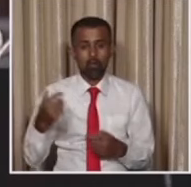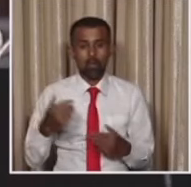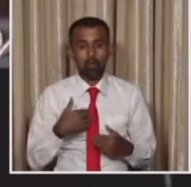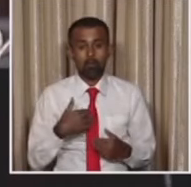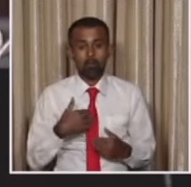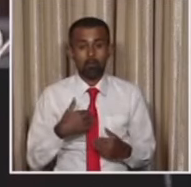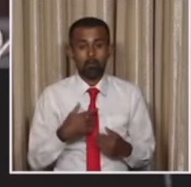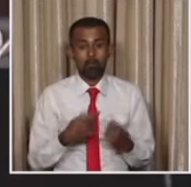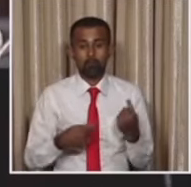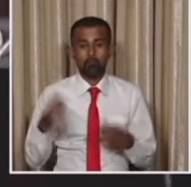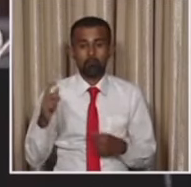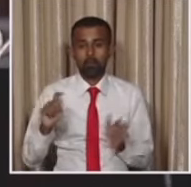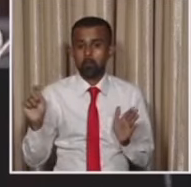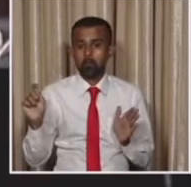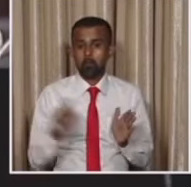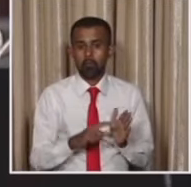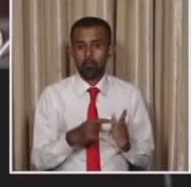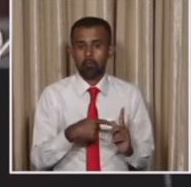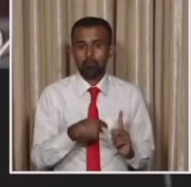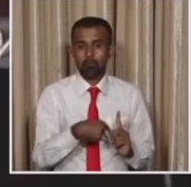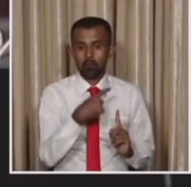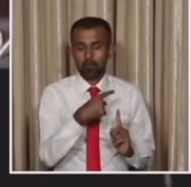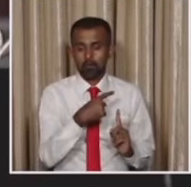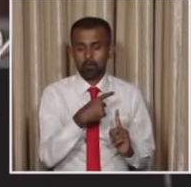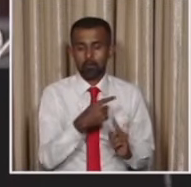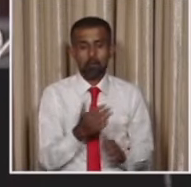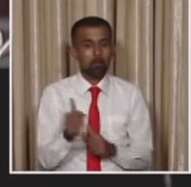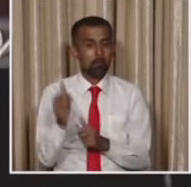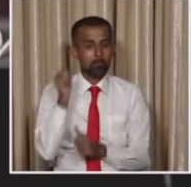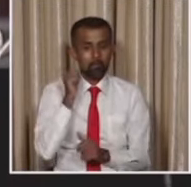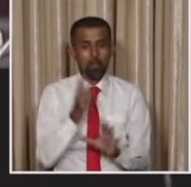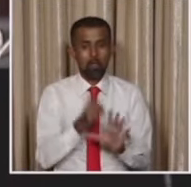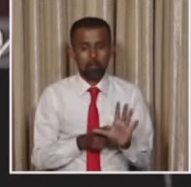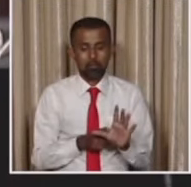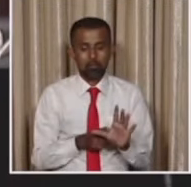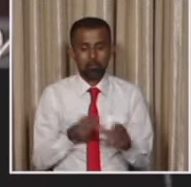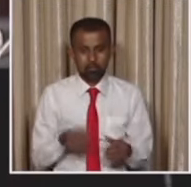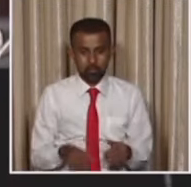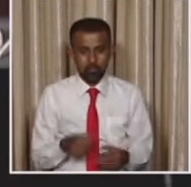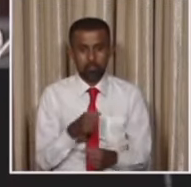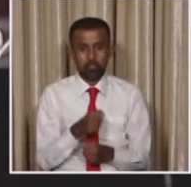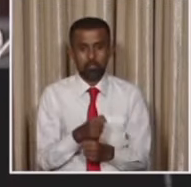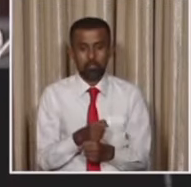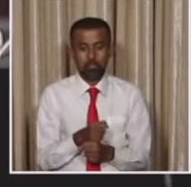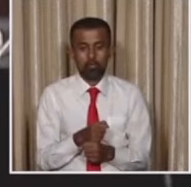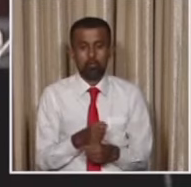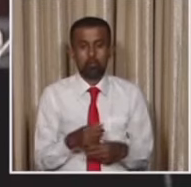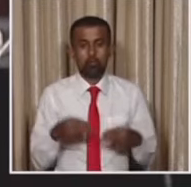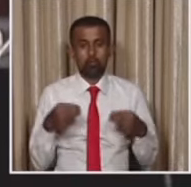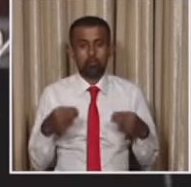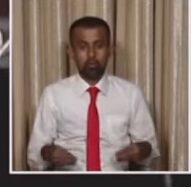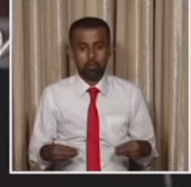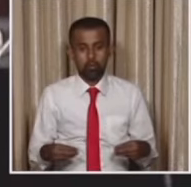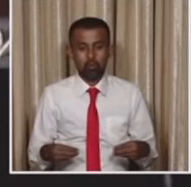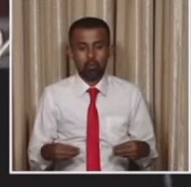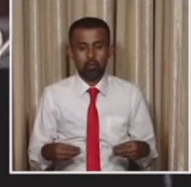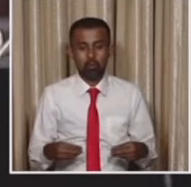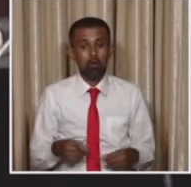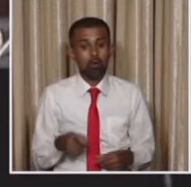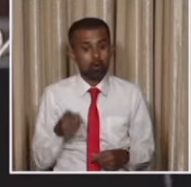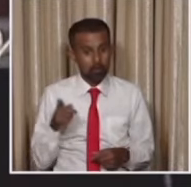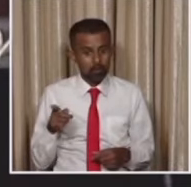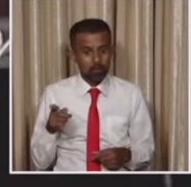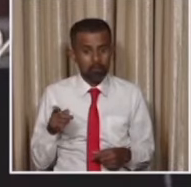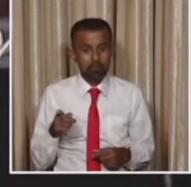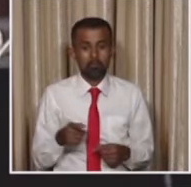අපනයන ආදායම වැඩි කර ගැනීම. පසුගිය වසරේ මේ ආණ්ඩුව අසමත් වෙලා තිබෙන්නේ අන්න ඒ